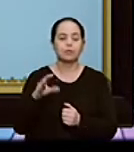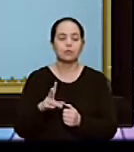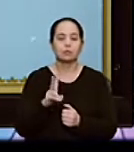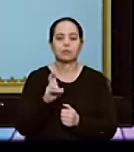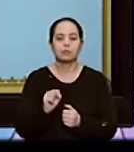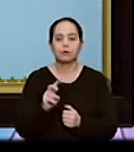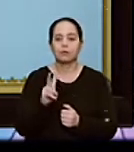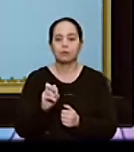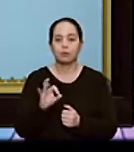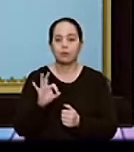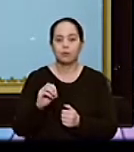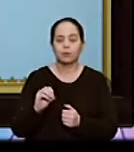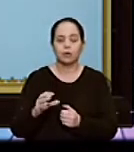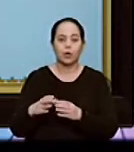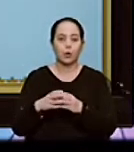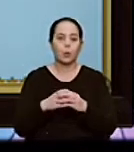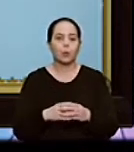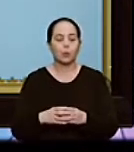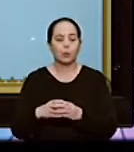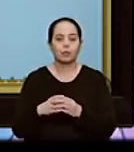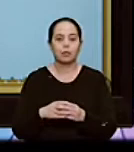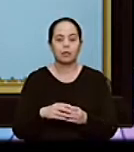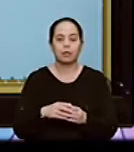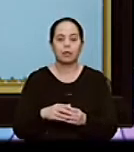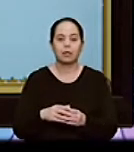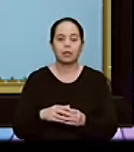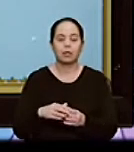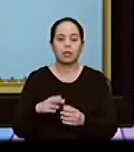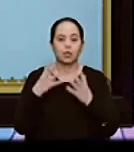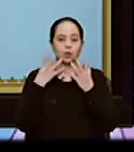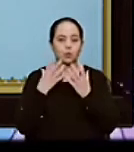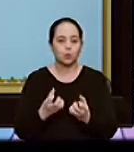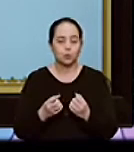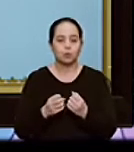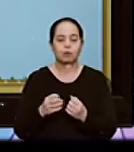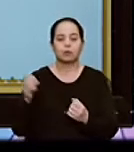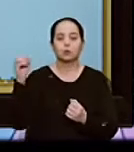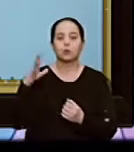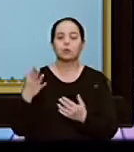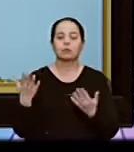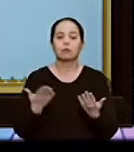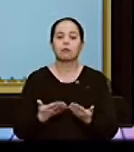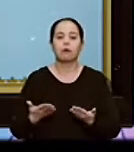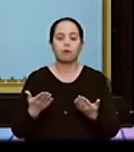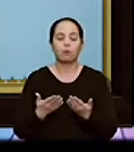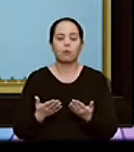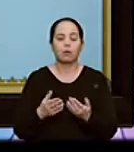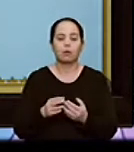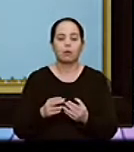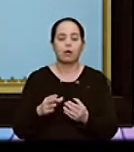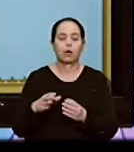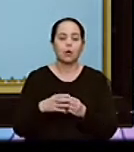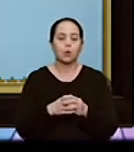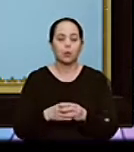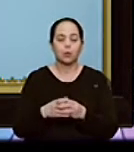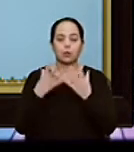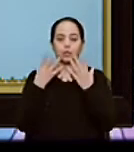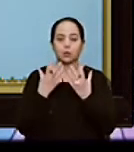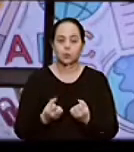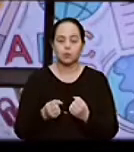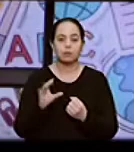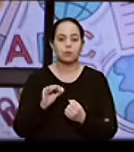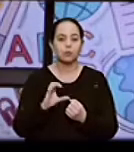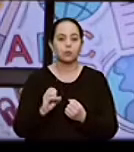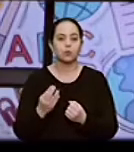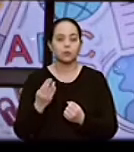Солнце какое? Круглое, тусклое. Солнце какое? Круглое, тусклое.